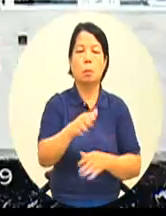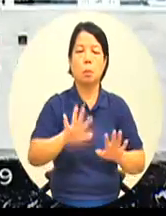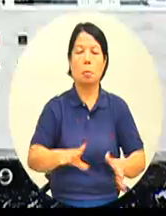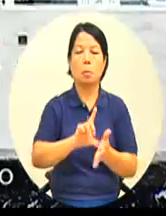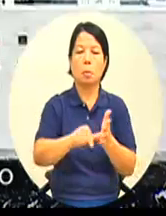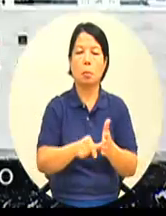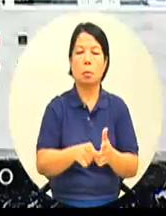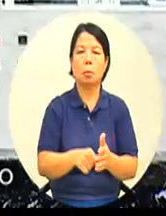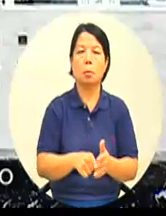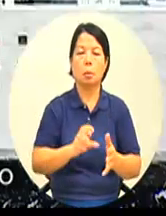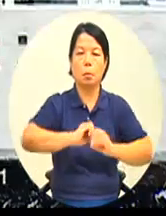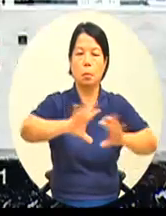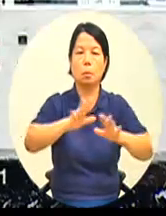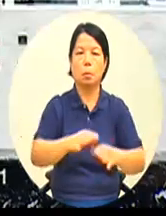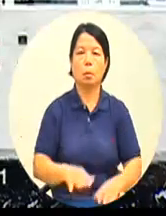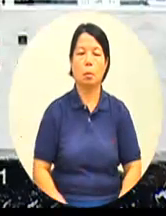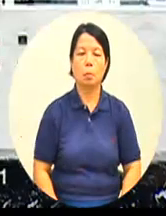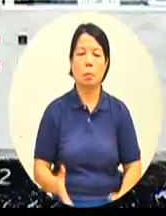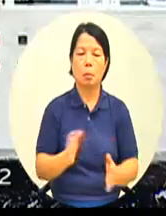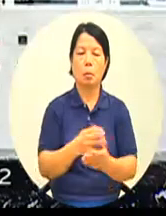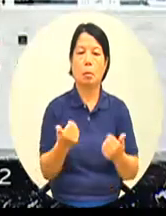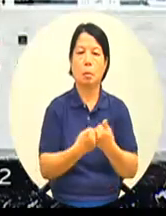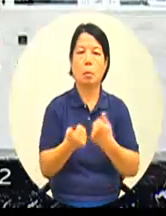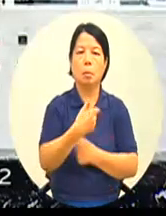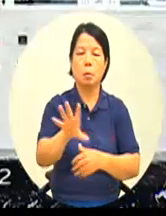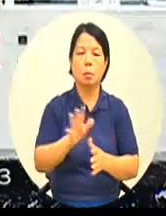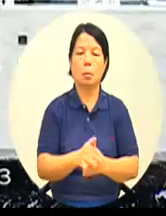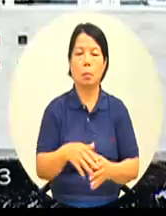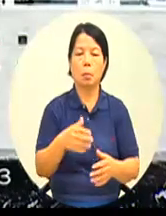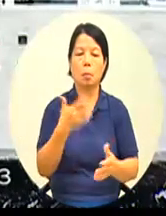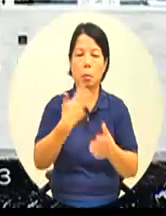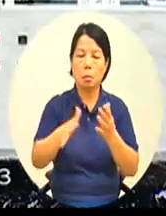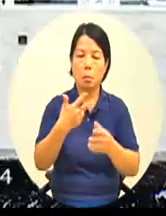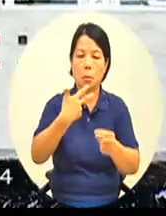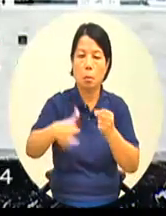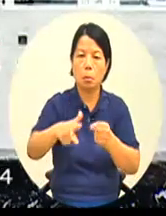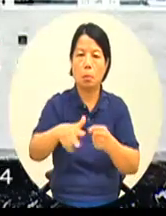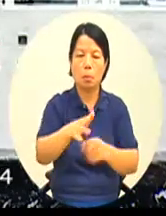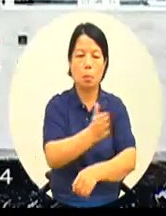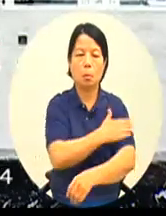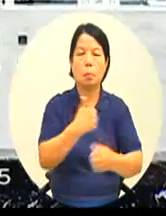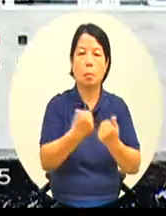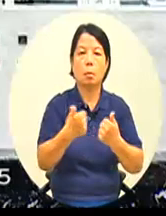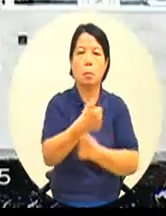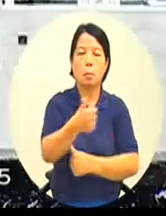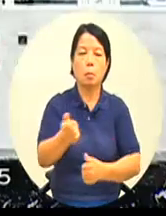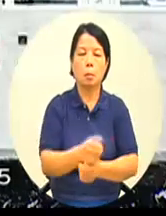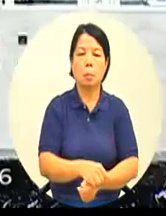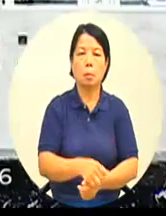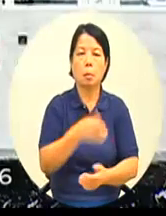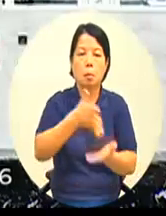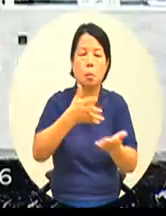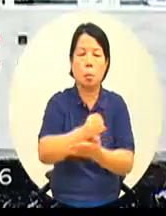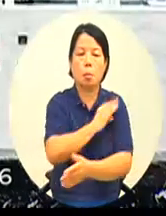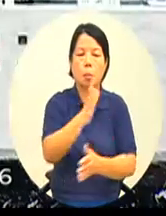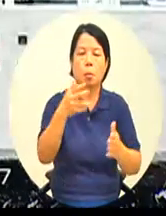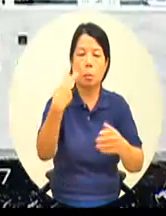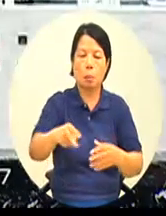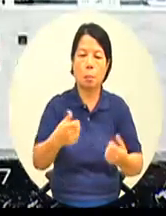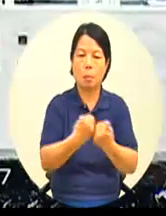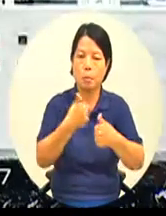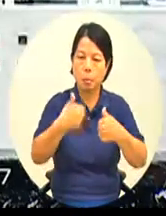间哈，因为距散会时间还有七分钟，等陈议员执行完毕，我们再行散会